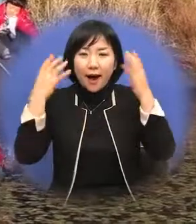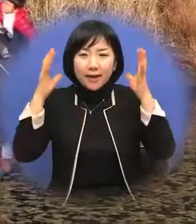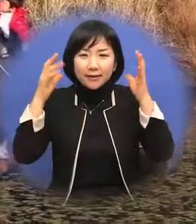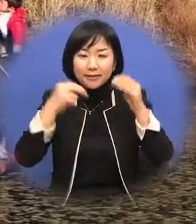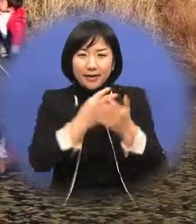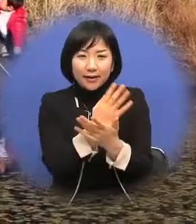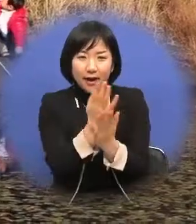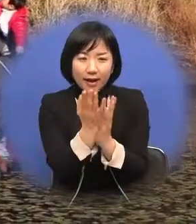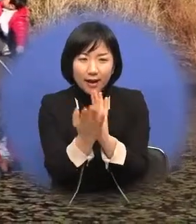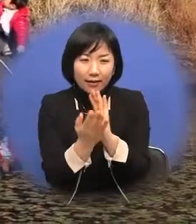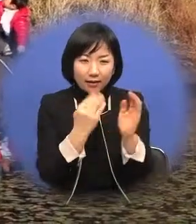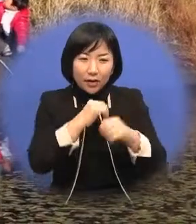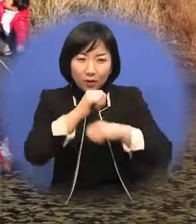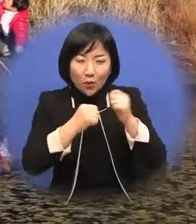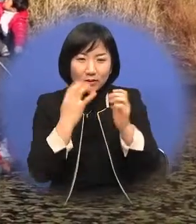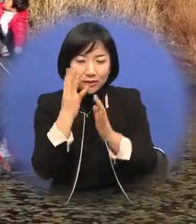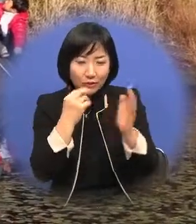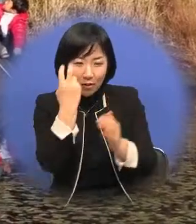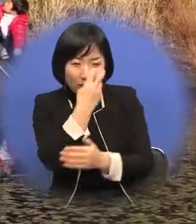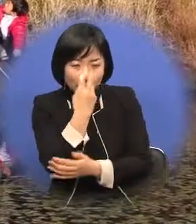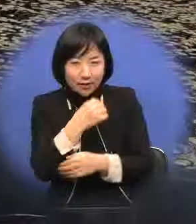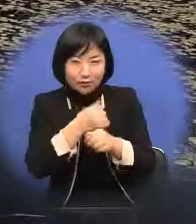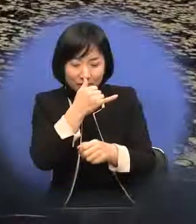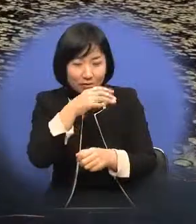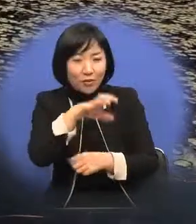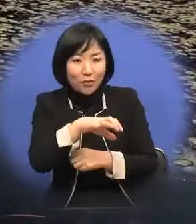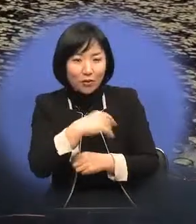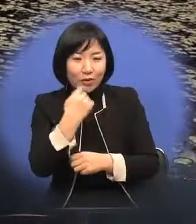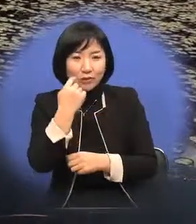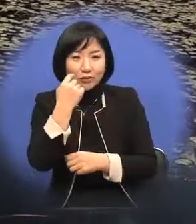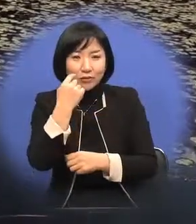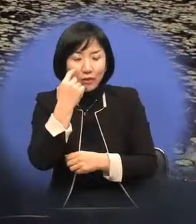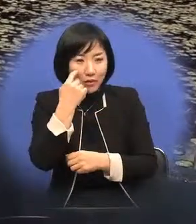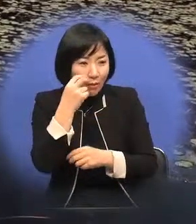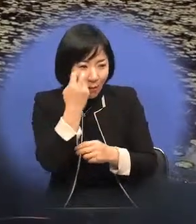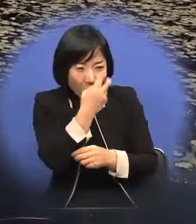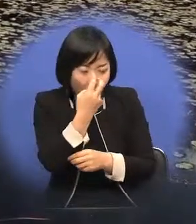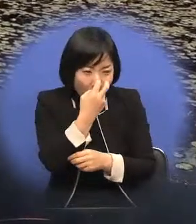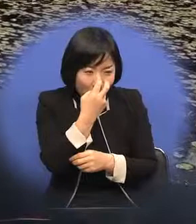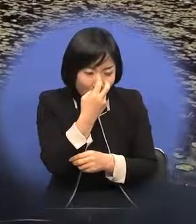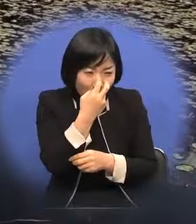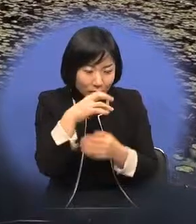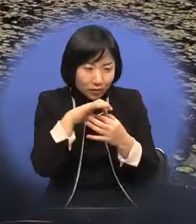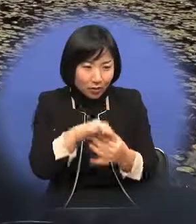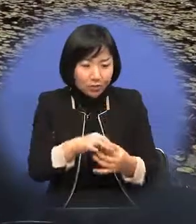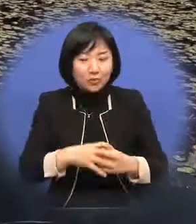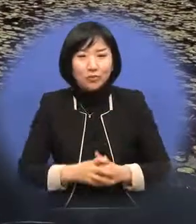아이들은 다양한 수생 동식물을 관찰할 수 있는 습지에서 눈을 떼지 못합니다.